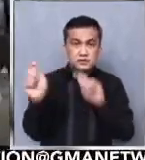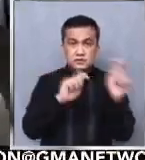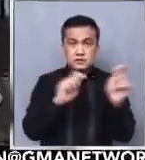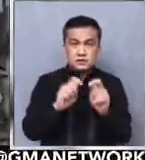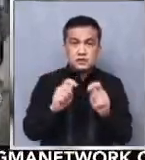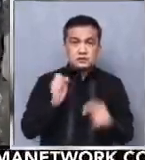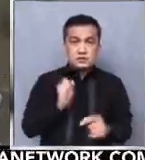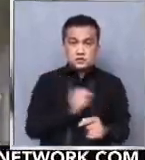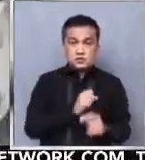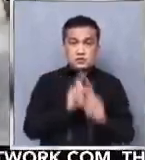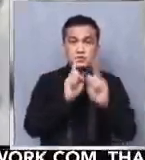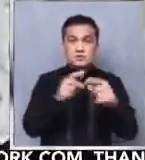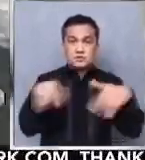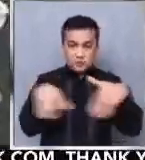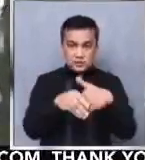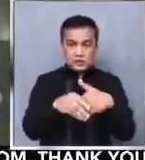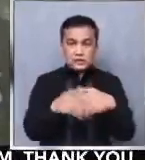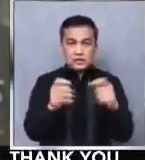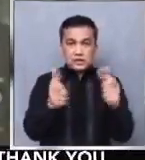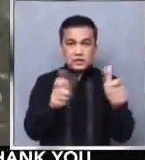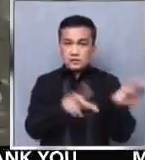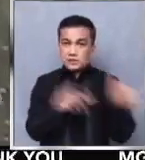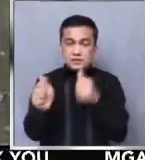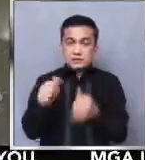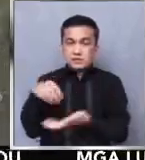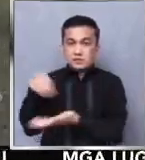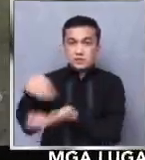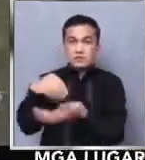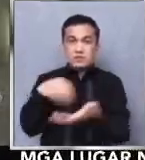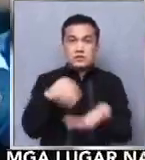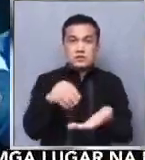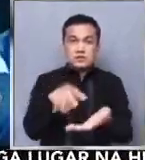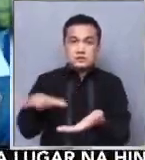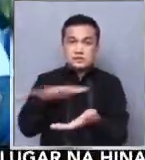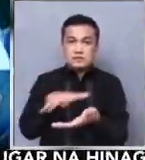para mamahagi ng mga relief goods sa mga sinalanta ng bagyo.